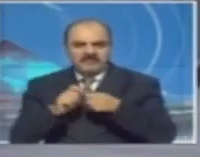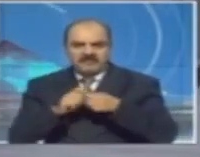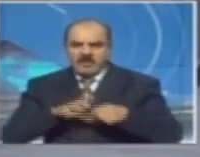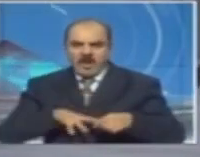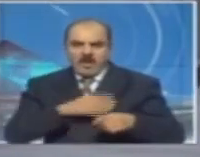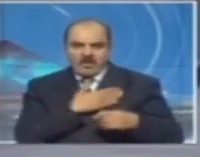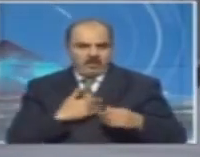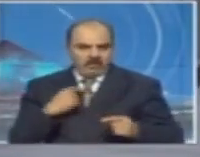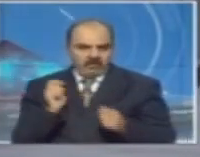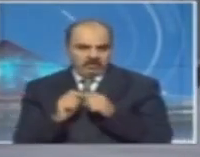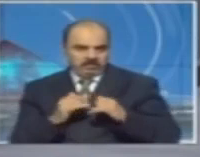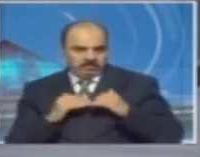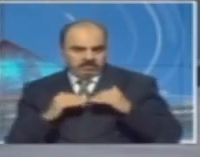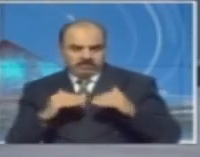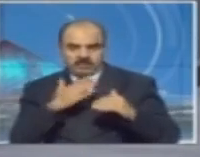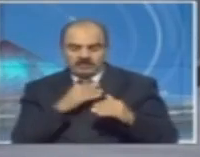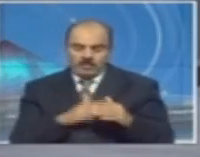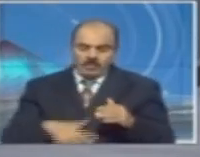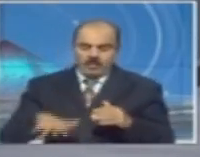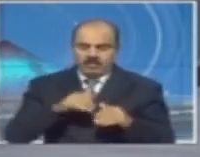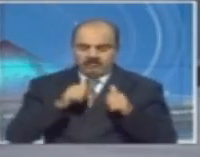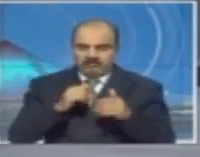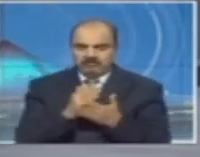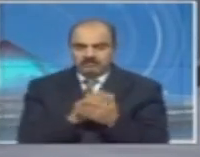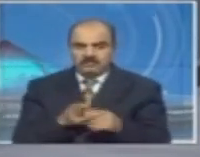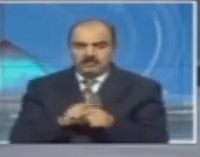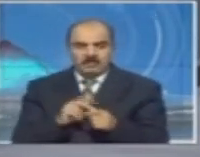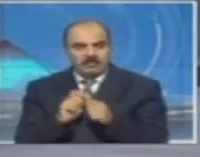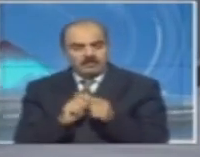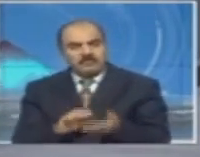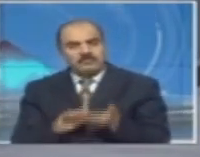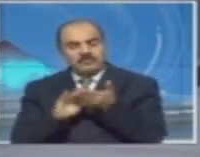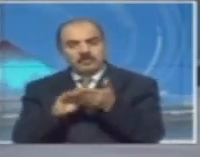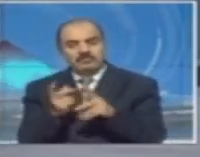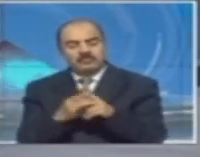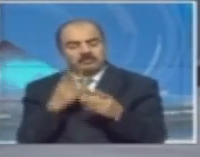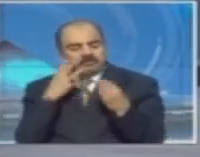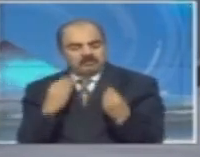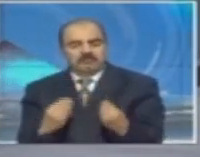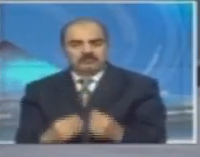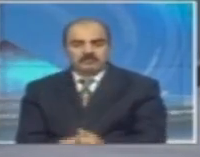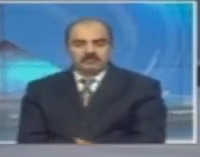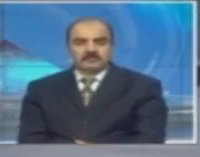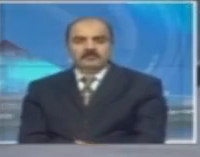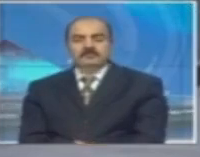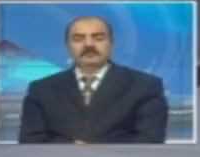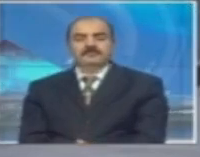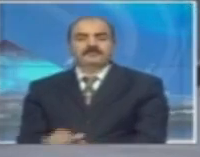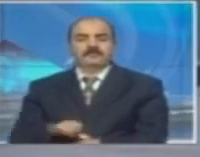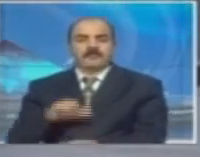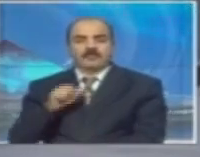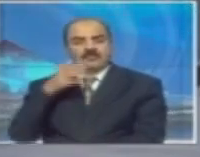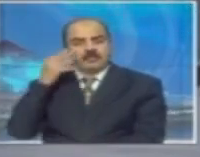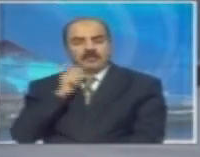الحكوميه ورفع كفاءه الجهاز الاداري للدوله من جانب وتحسين المقدمه للمواطنين من جانب اخر من مجلس الشيوخ